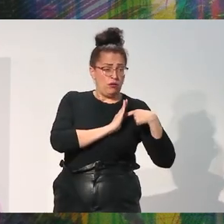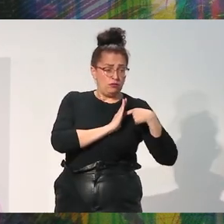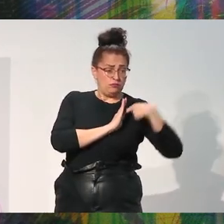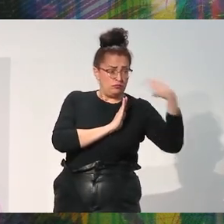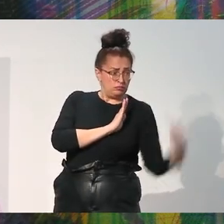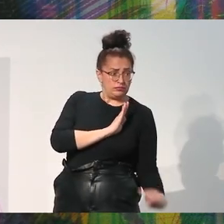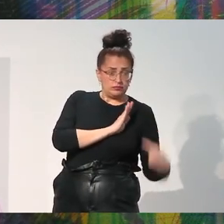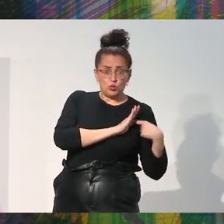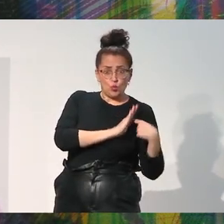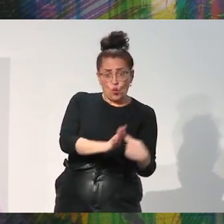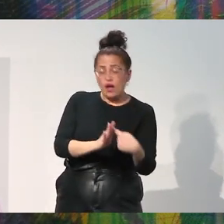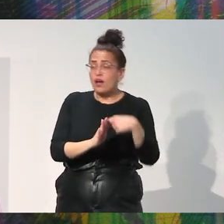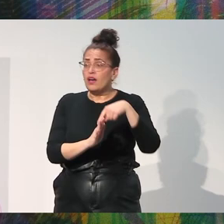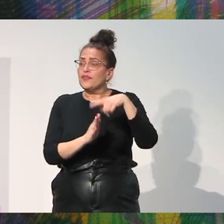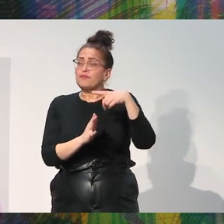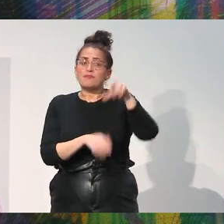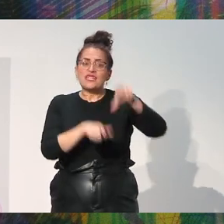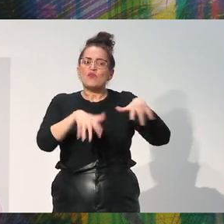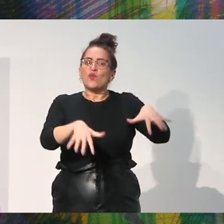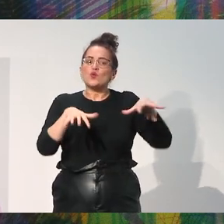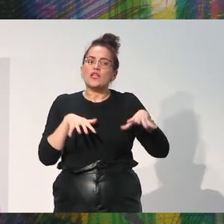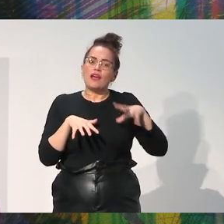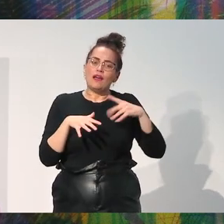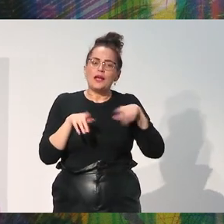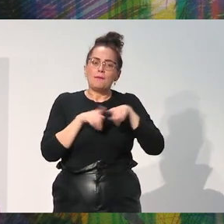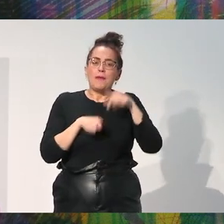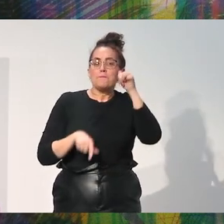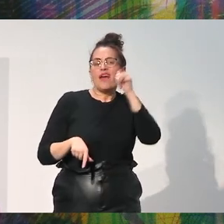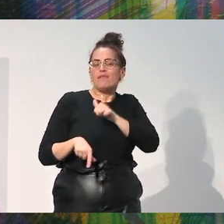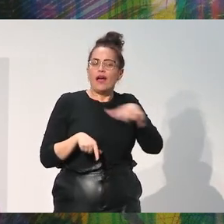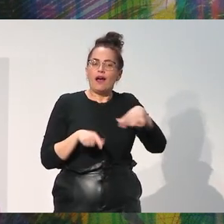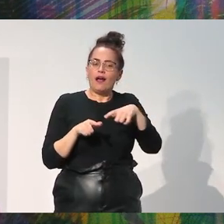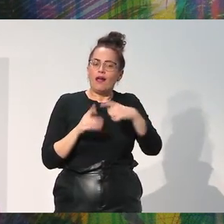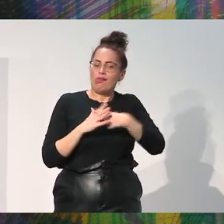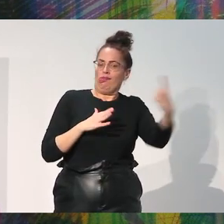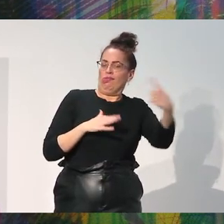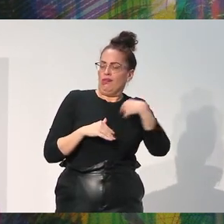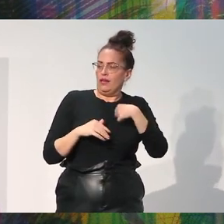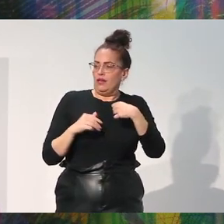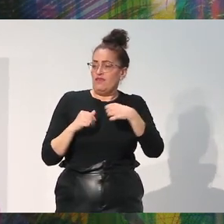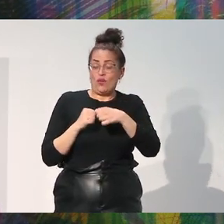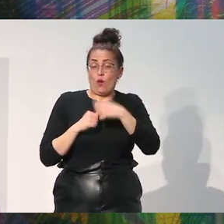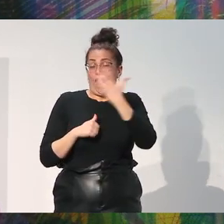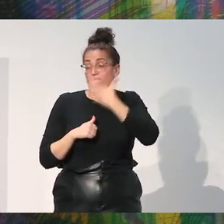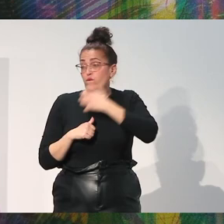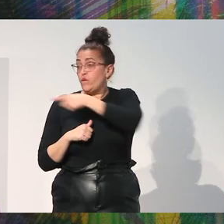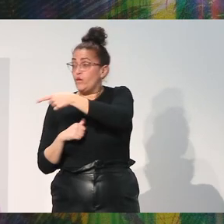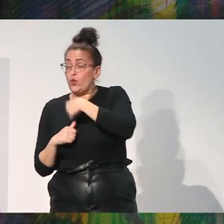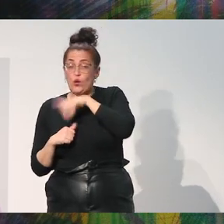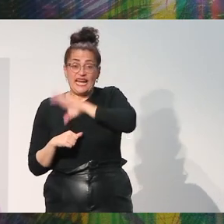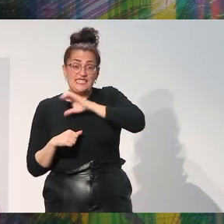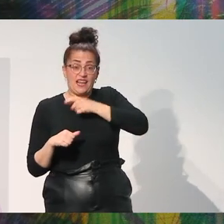fait tous les fonctionnaires le rejetaient parce qu'il ne fait pas partie de la mafia et donc en fait on le traînait de bureau en bureau, enfin, c'était vraiment des moments assez sordides et